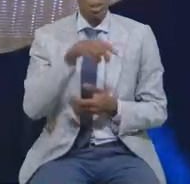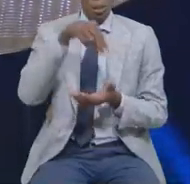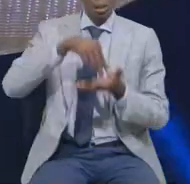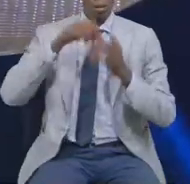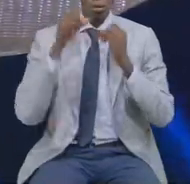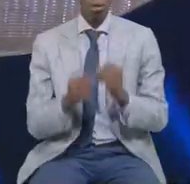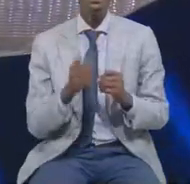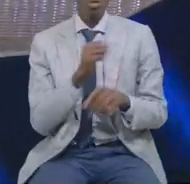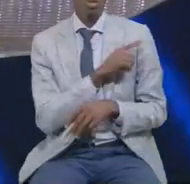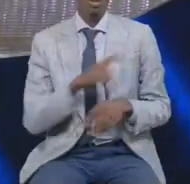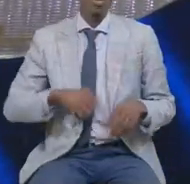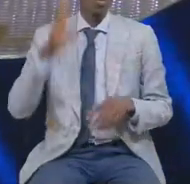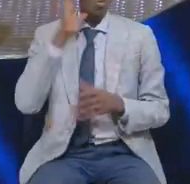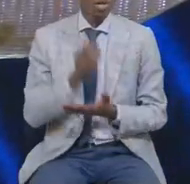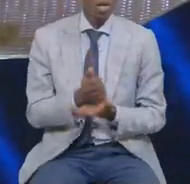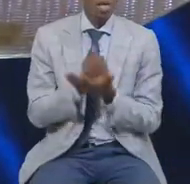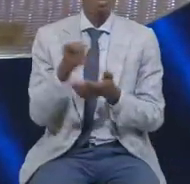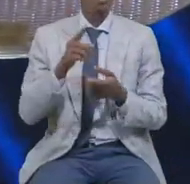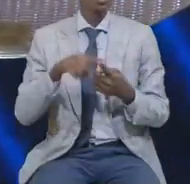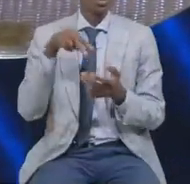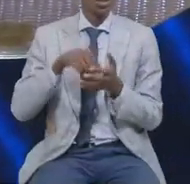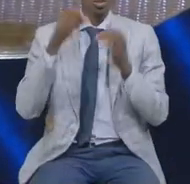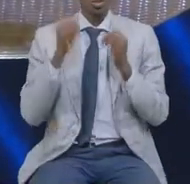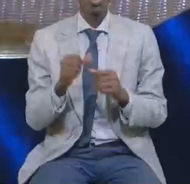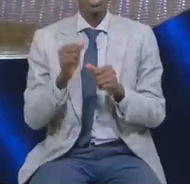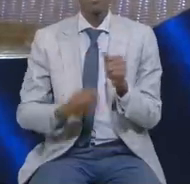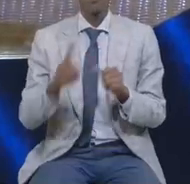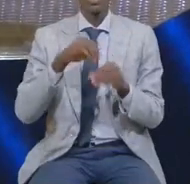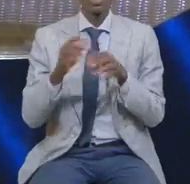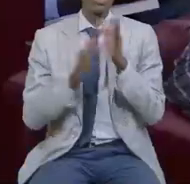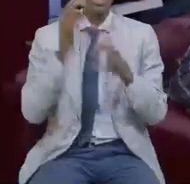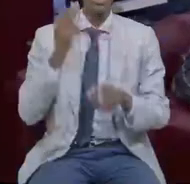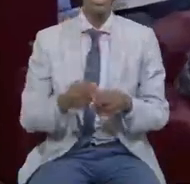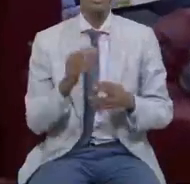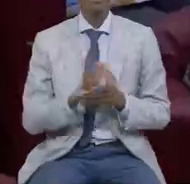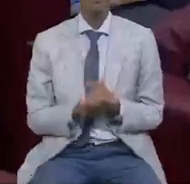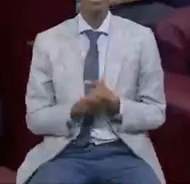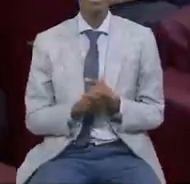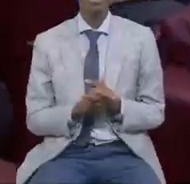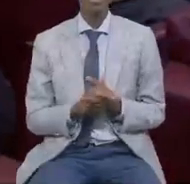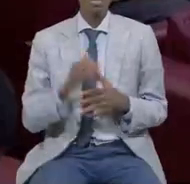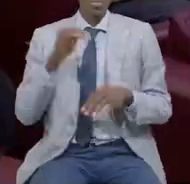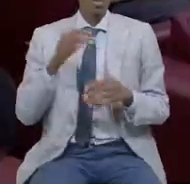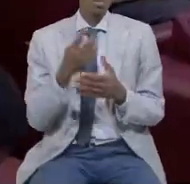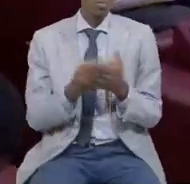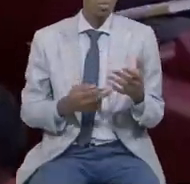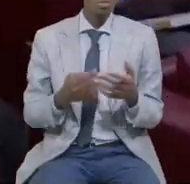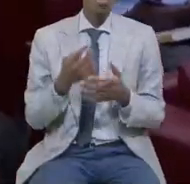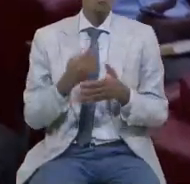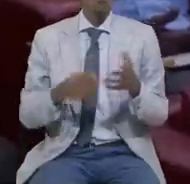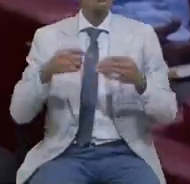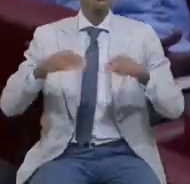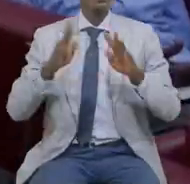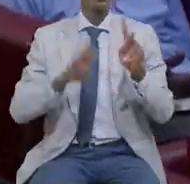Ils ont tenu bon. Le Seigneur vous aidera à tenir bon partout au nom de Jésus-Christ. Lorsque les gens